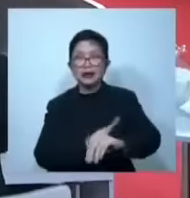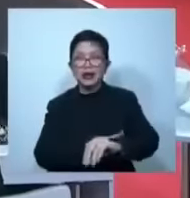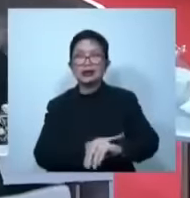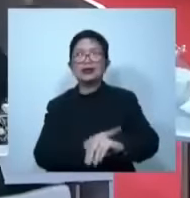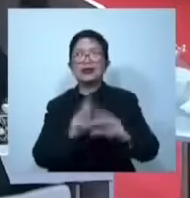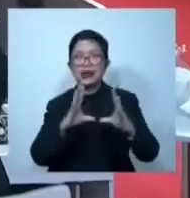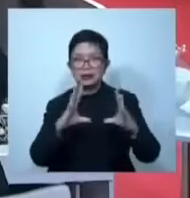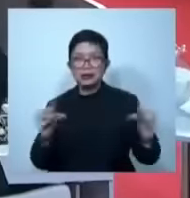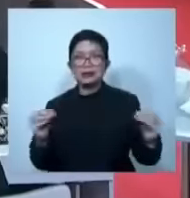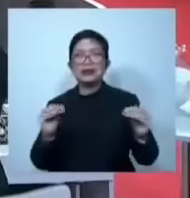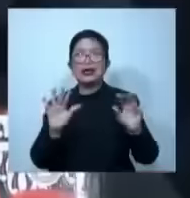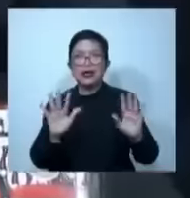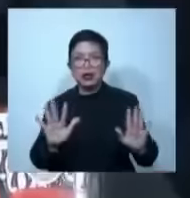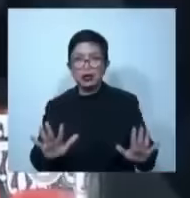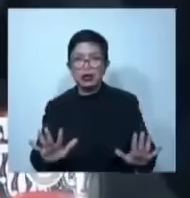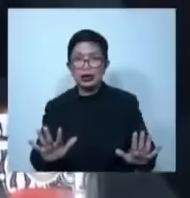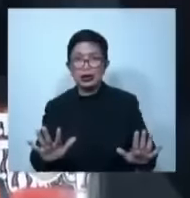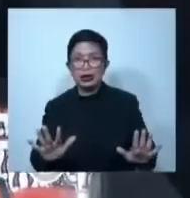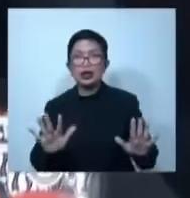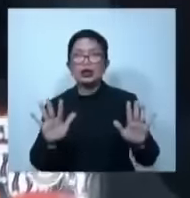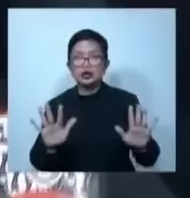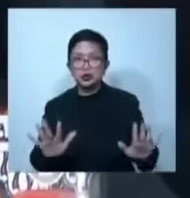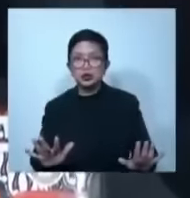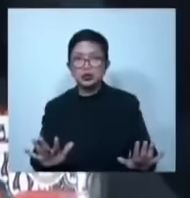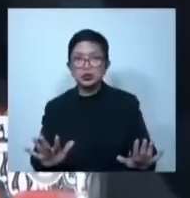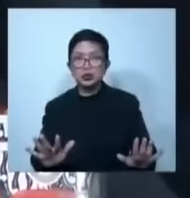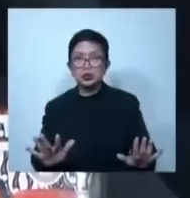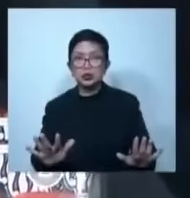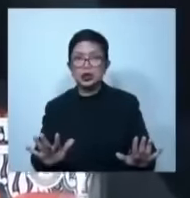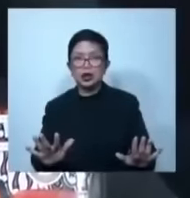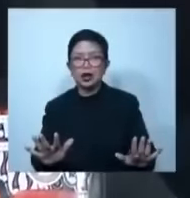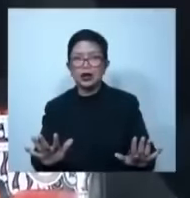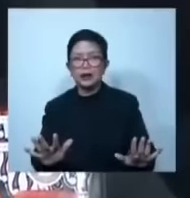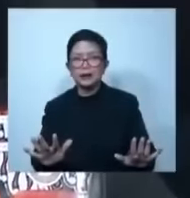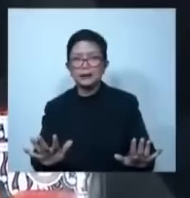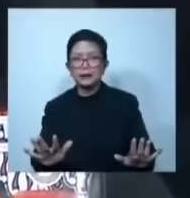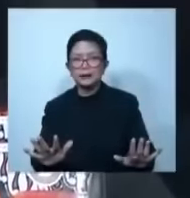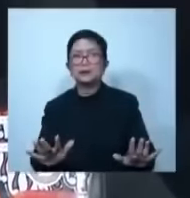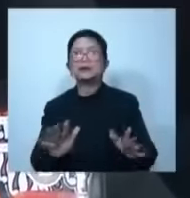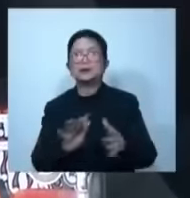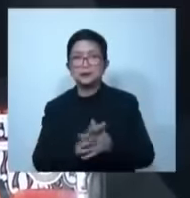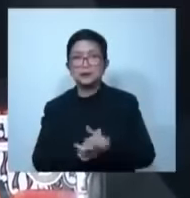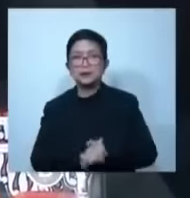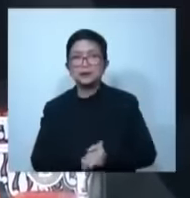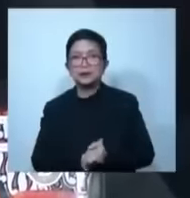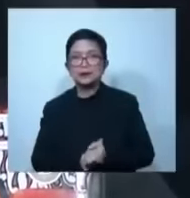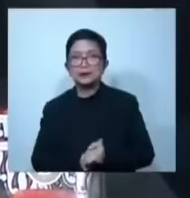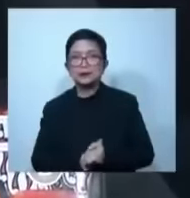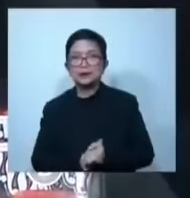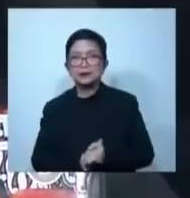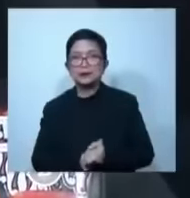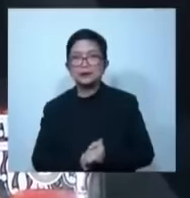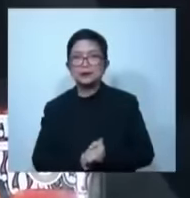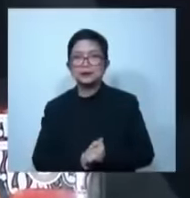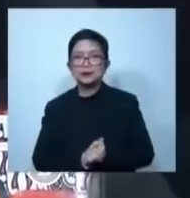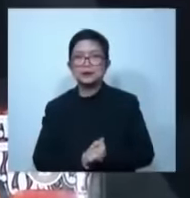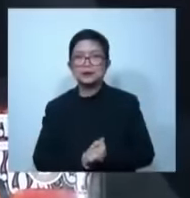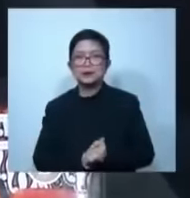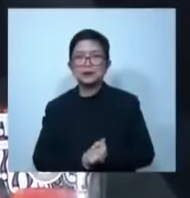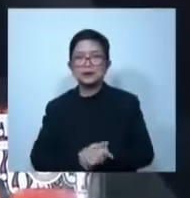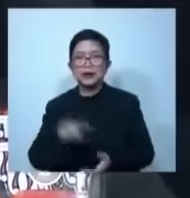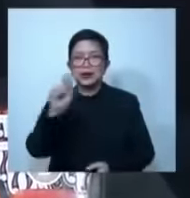Ya. Baik. Hadirin, nanti ada kesempatan untuk kembali menanggapi. Baik. Dan kita akan beralih ke